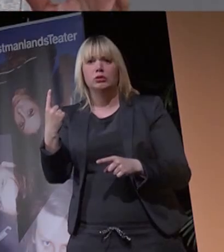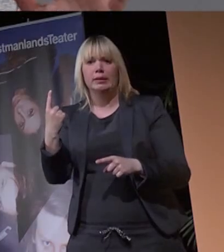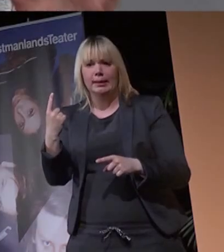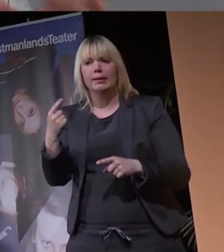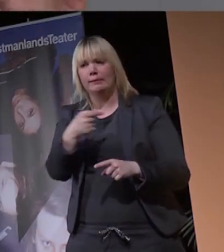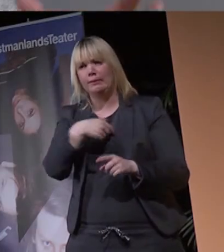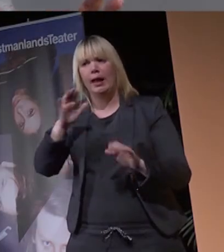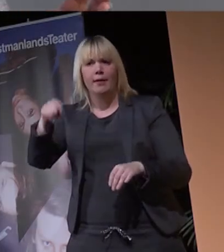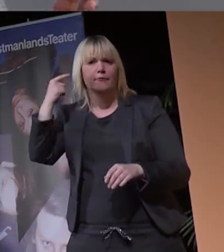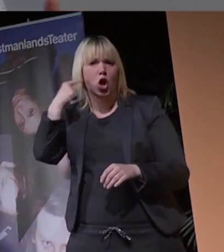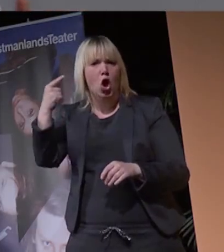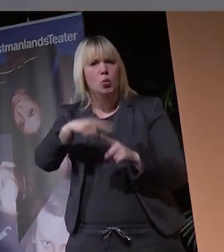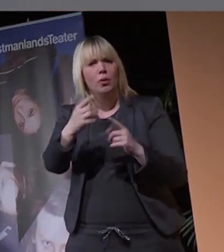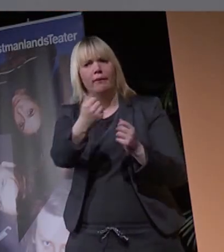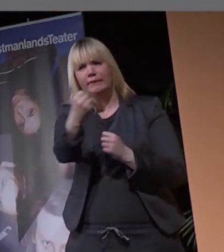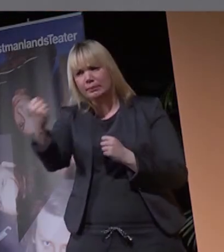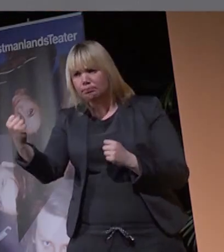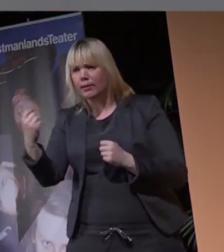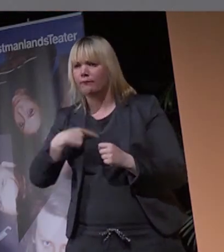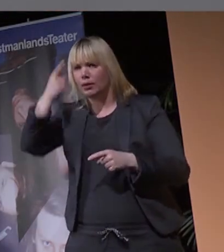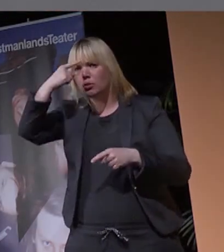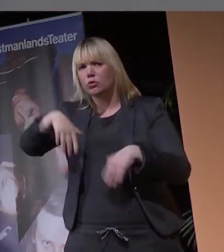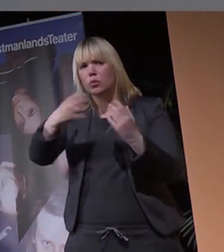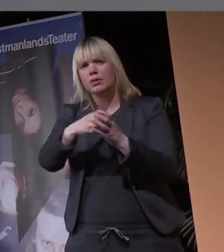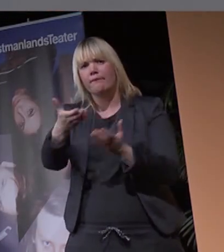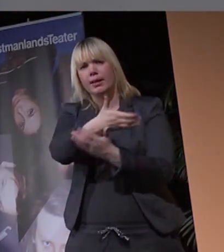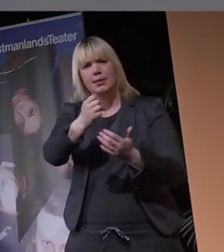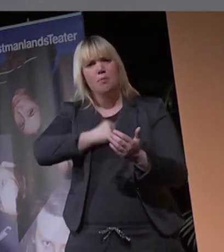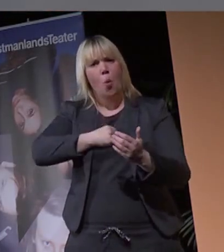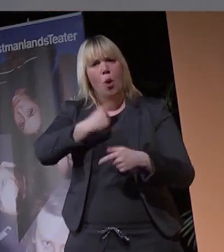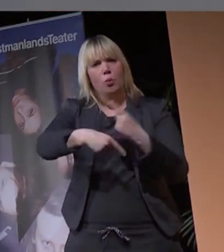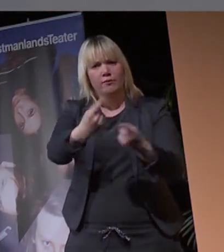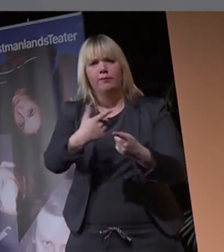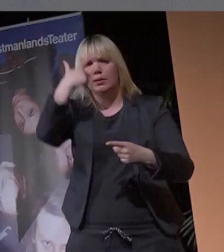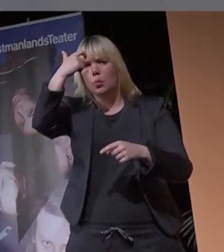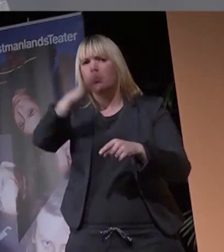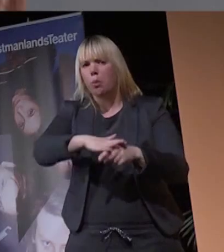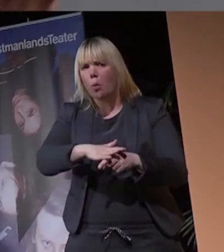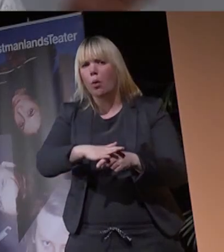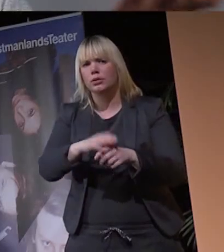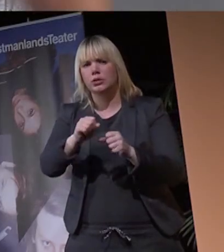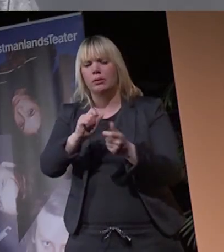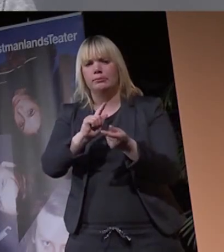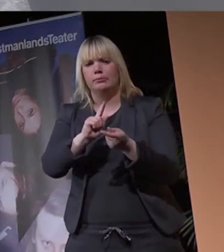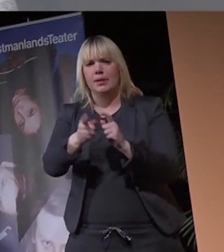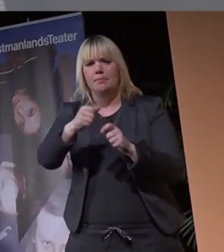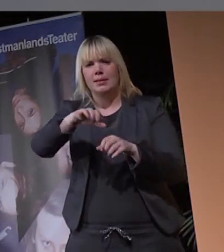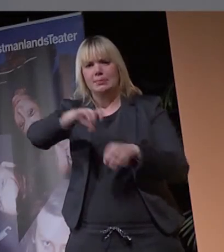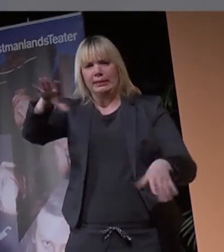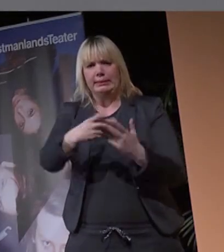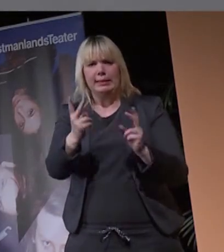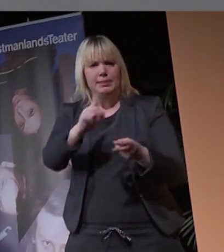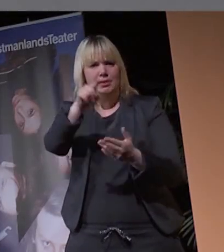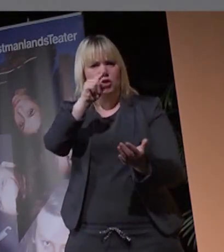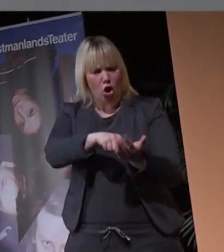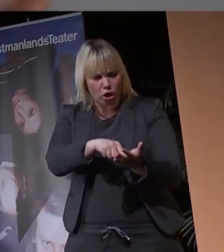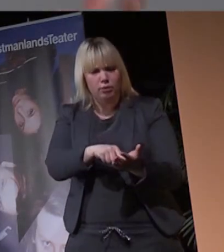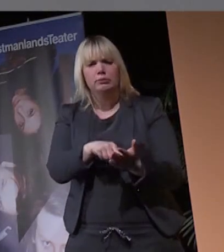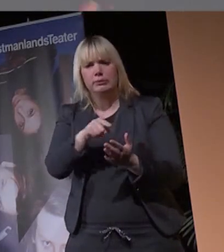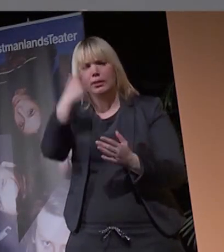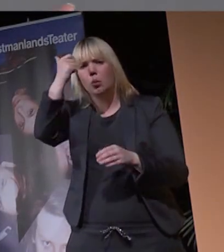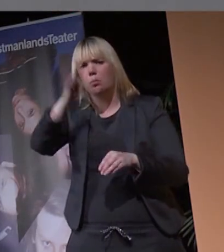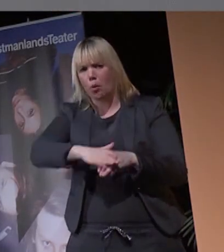feedbacken vi får när vi säger att vi vill utveckla kultursamverkansmodellen, att vi vill ha kvar den, att vi tror på den decentraliseringen, men att vi också behöver fånga och möta den kritiken. Och